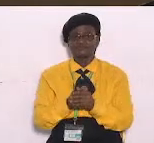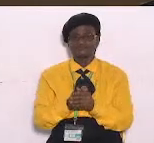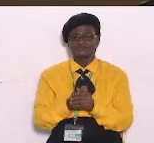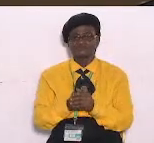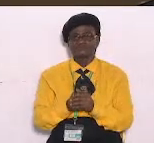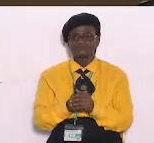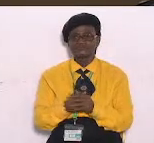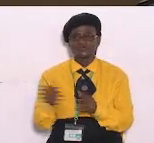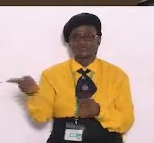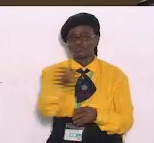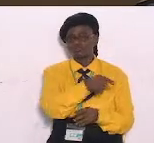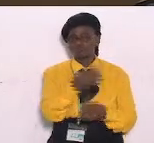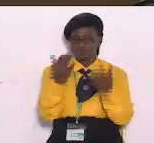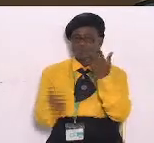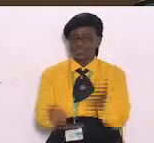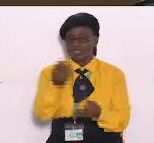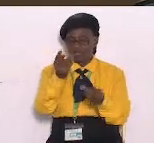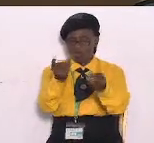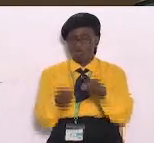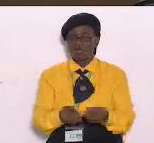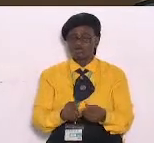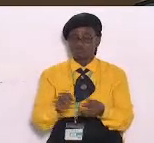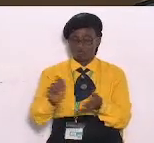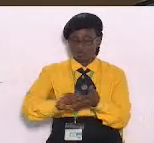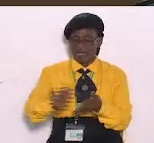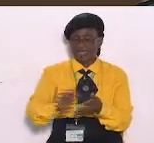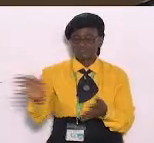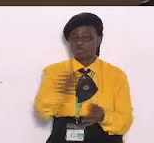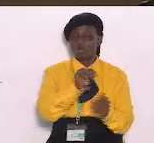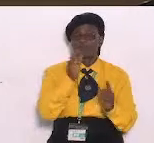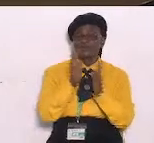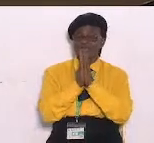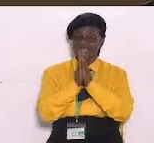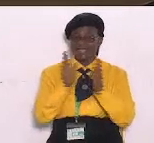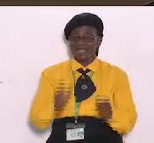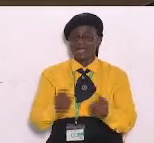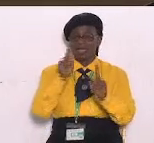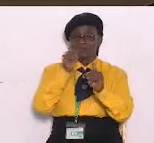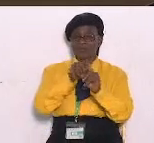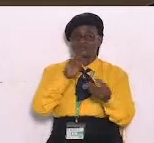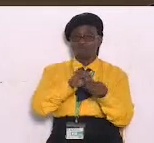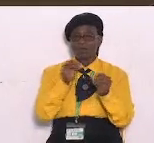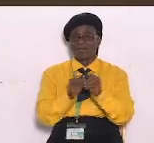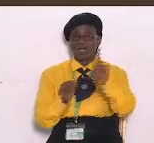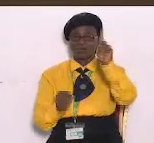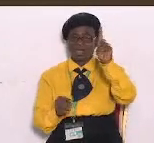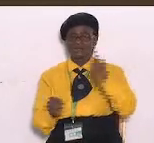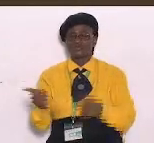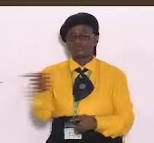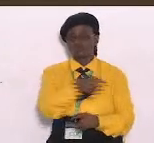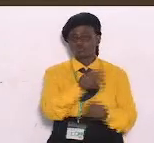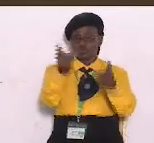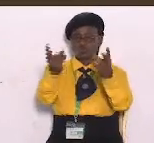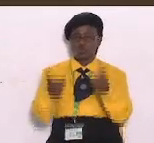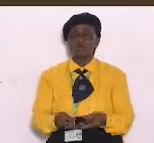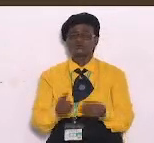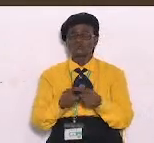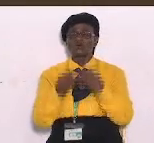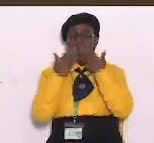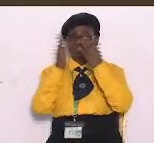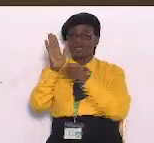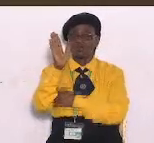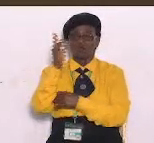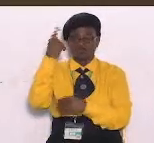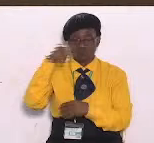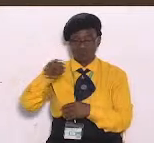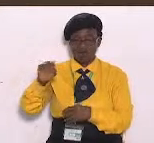alléuia nous allons écrire nos points de prière le numéro 1 nous allons remercier